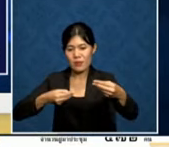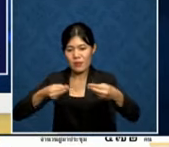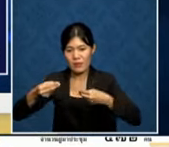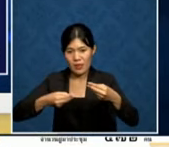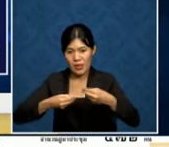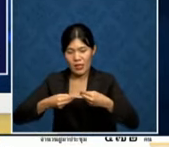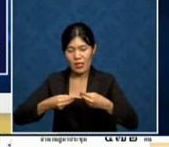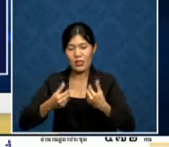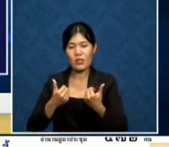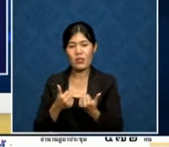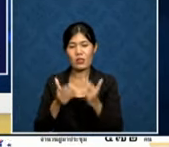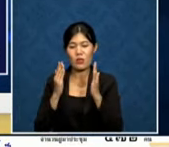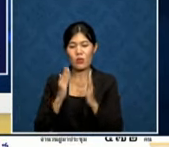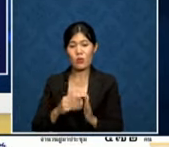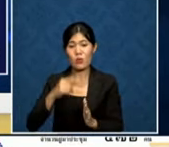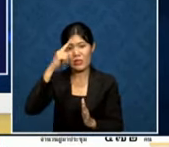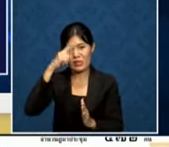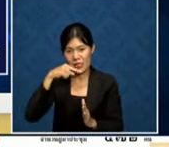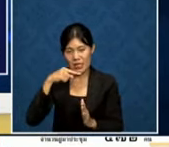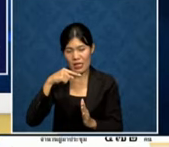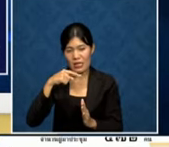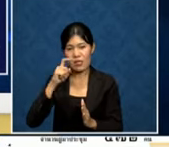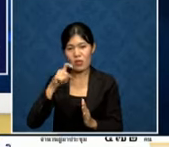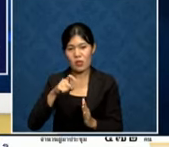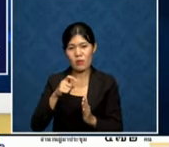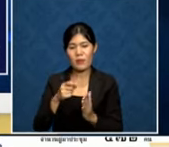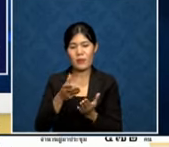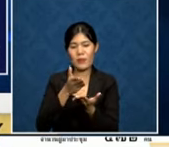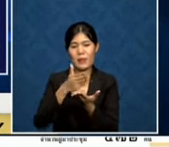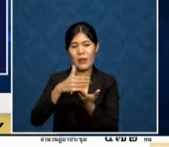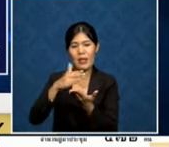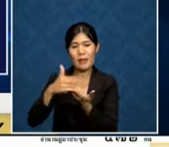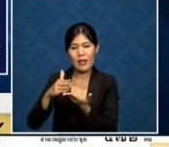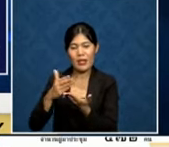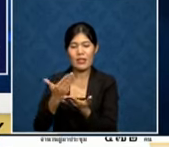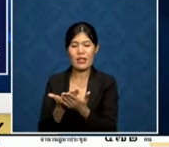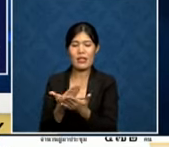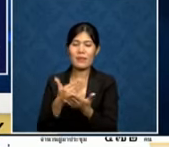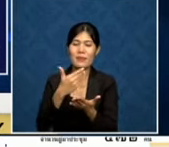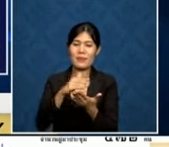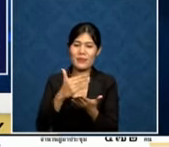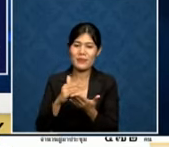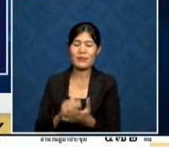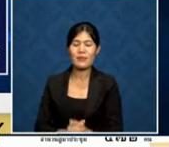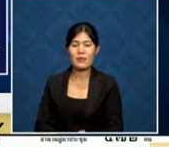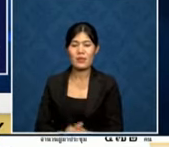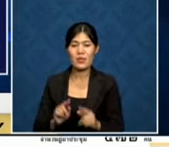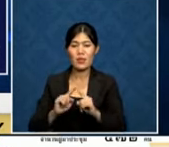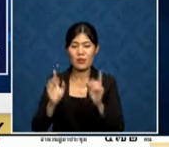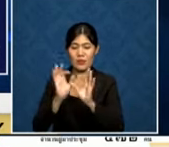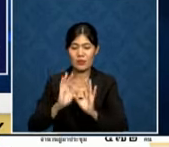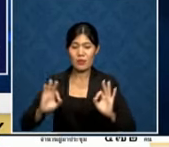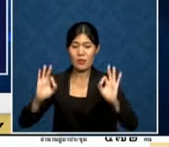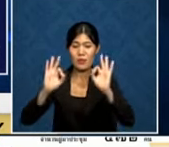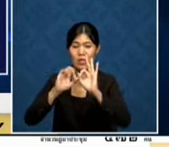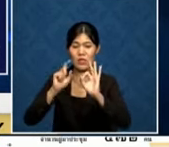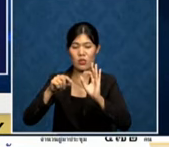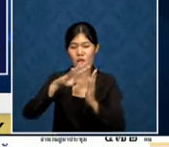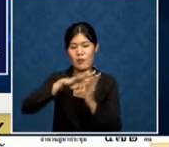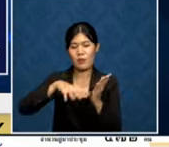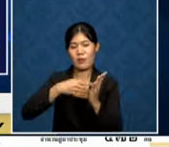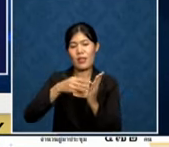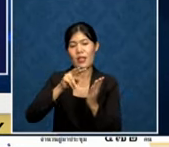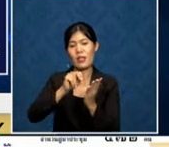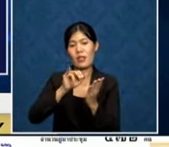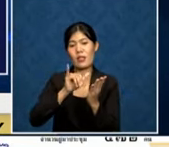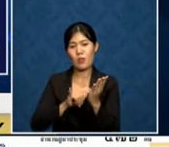ไทยก็จะเข้าไปมีส่วนแบ่งในเคกก้อนใหม่ได้แล้วฮะแต่เราจำเป็นจะต้องมีนโยบายที่ถูกทิศทางครับรวมไป